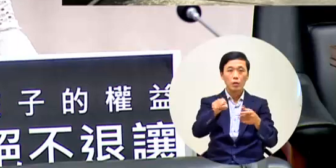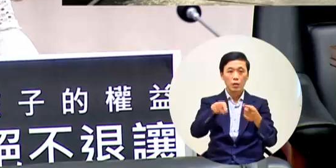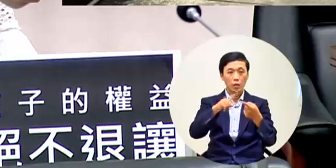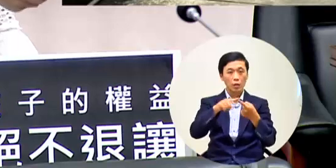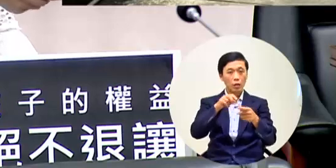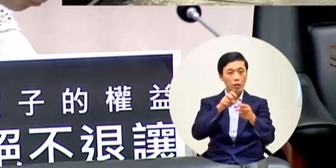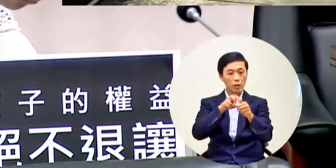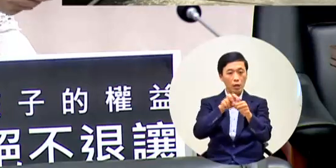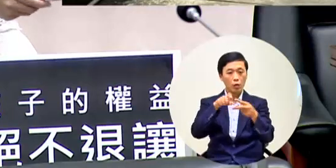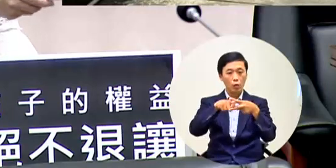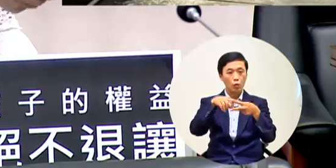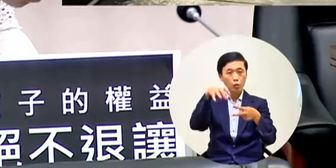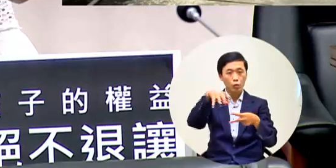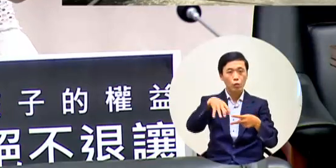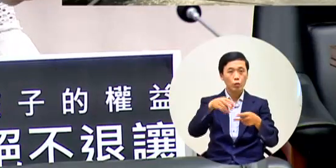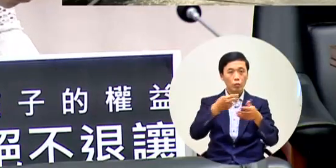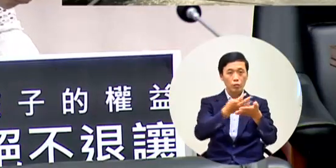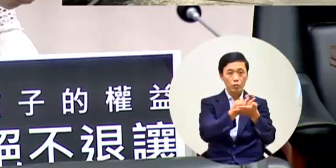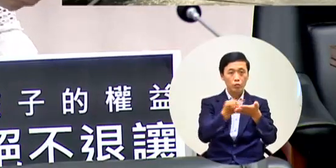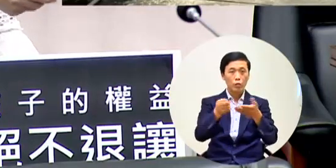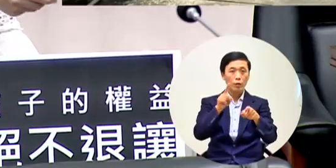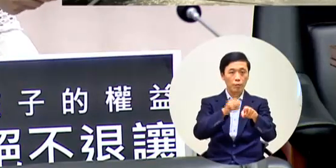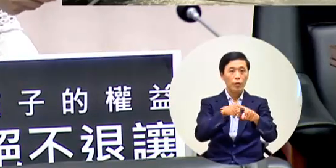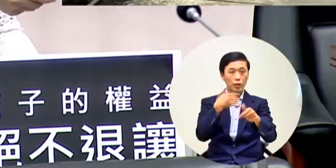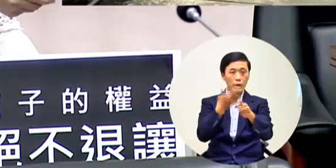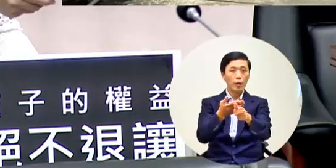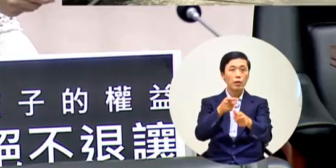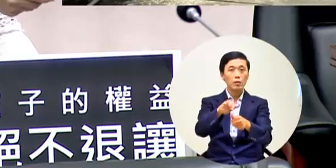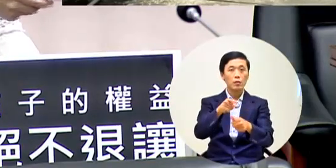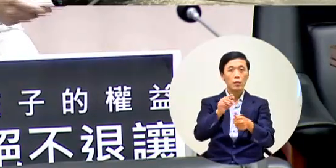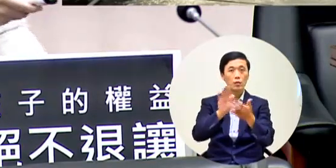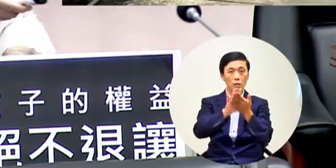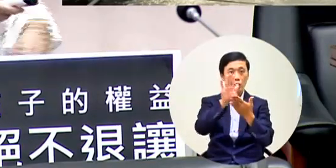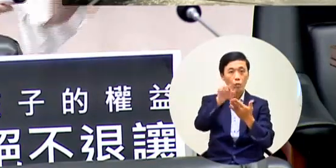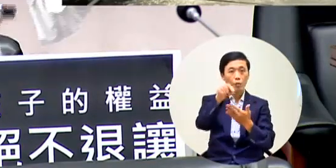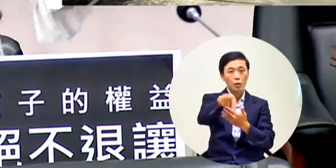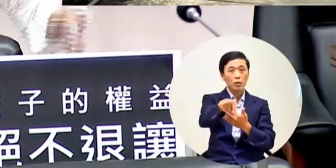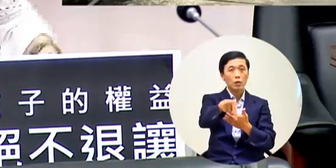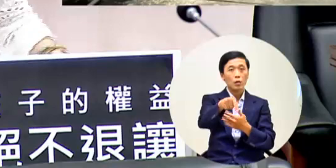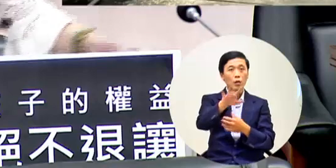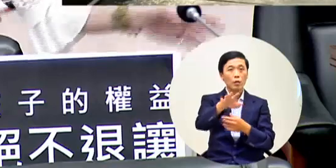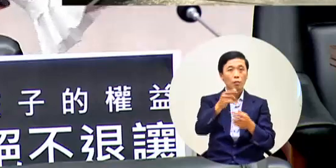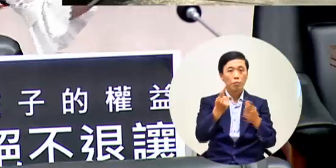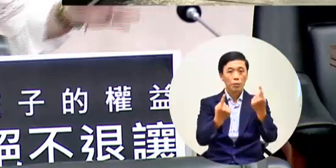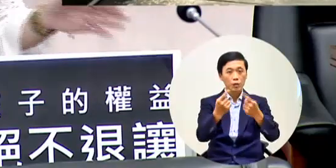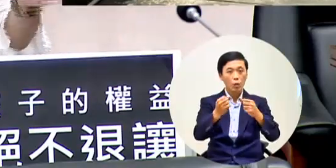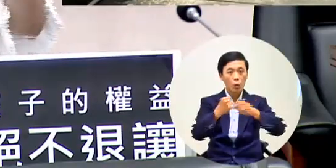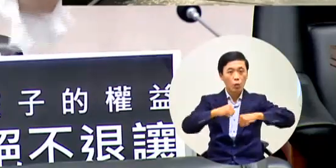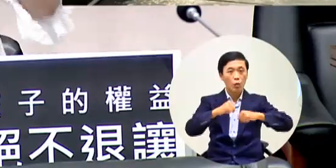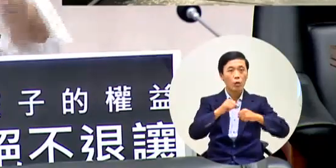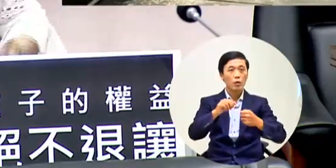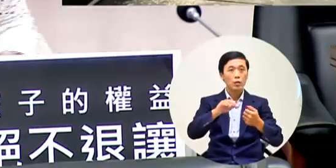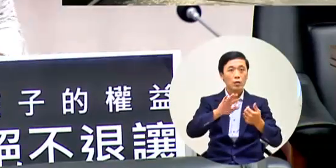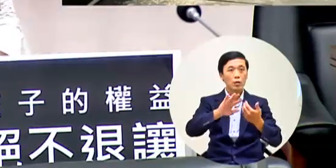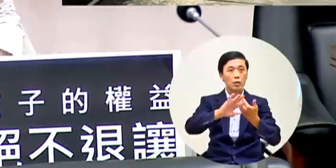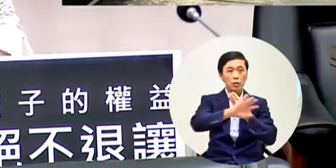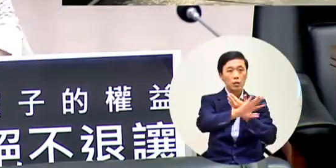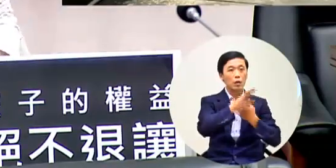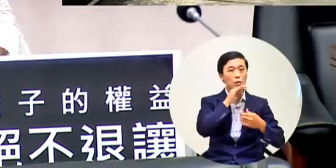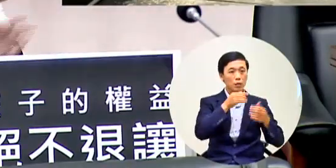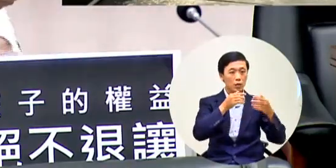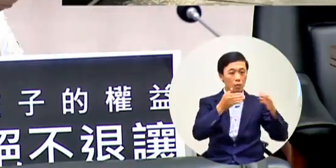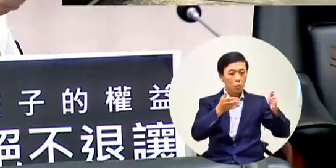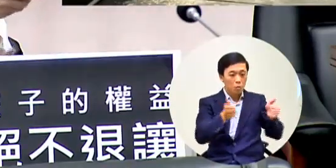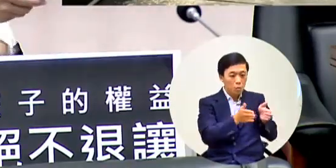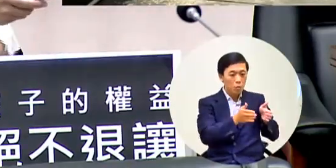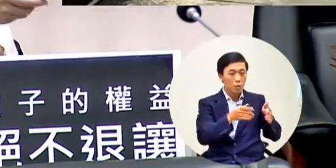来就是他们的后面整个这个地方有一个唯一比较宽广的地方，其他来的东西是一条巷仔路而